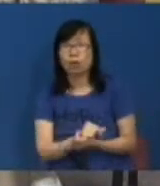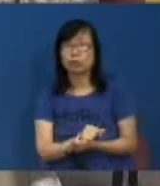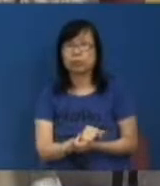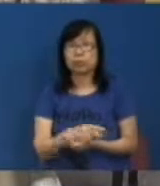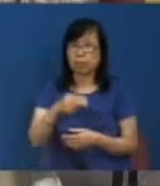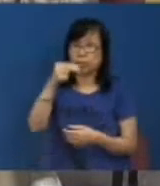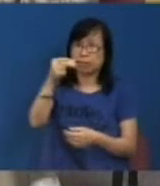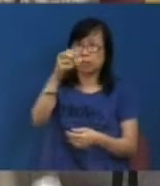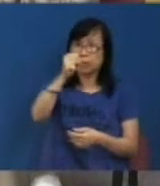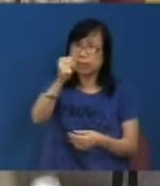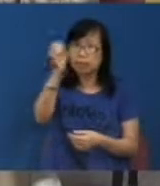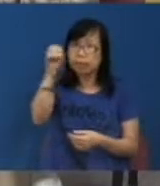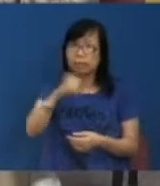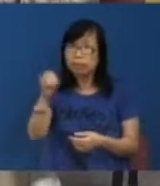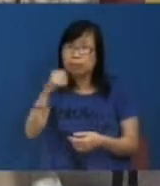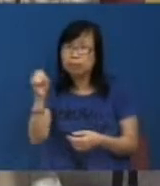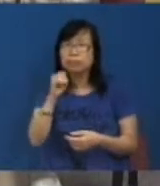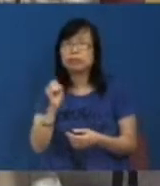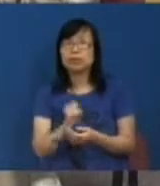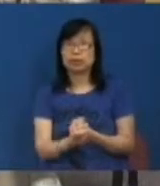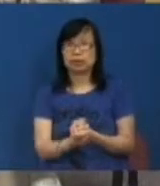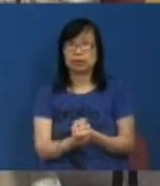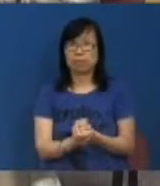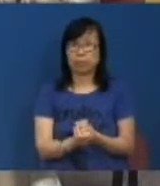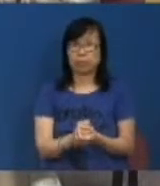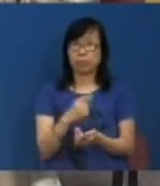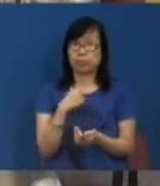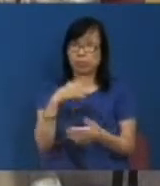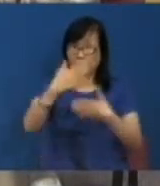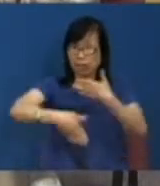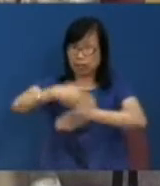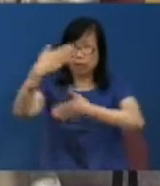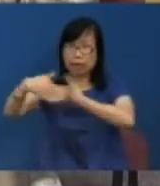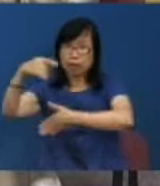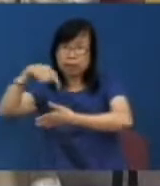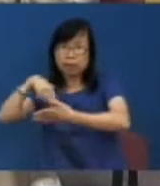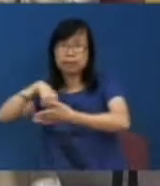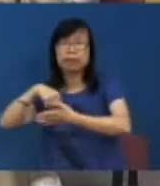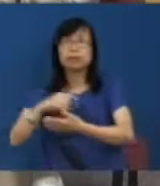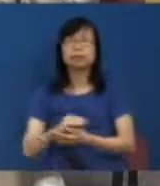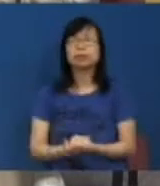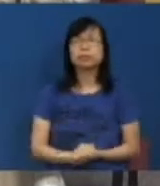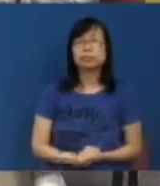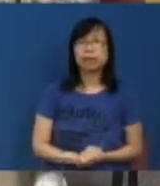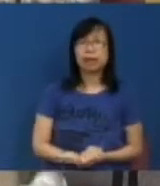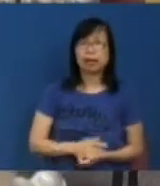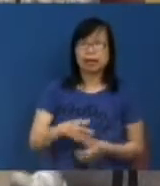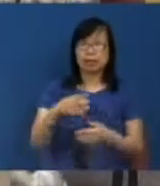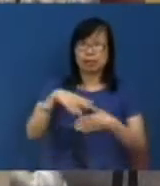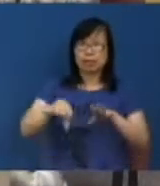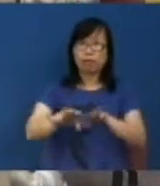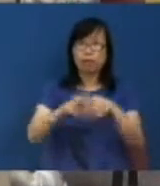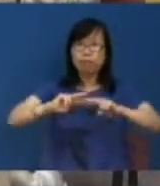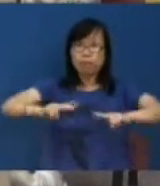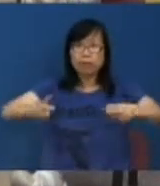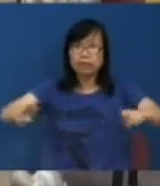七成嘅用電量，或者甚至更多都係喺呢啲大廈入面嗰度嚟嘅，咁所以成個發展就